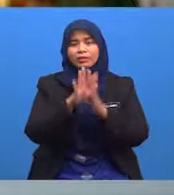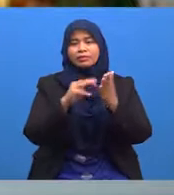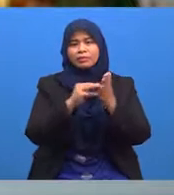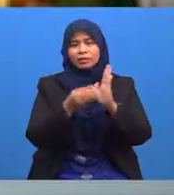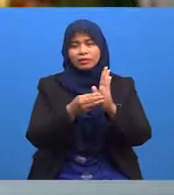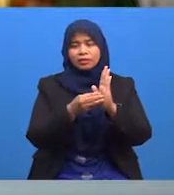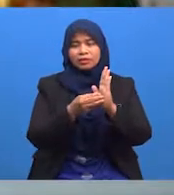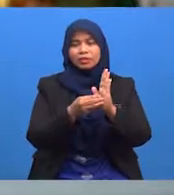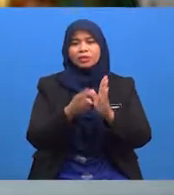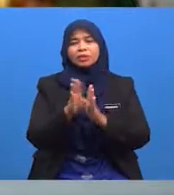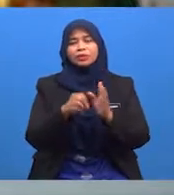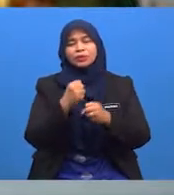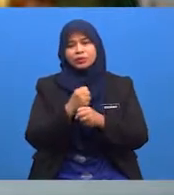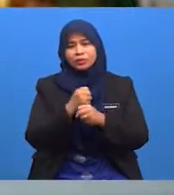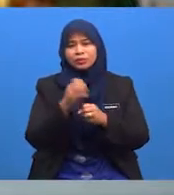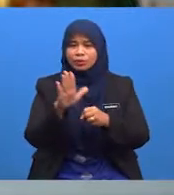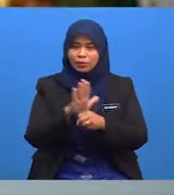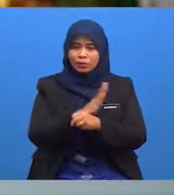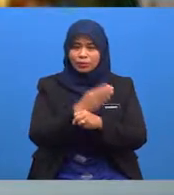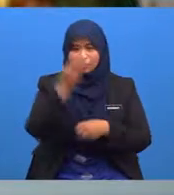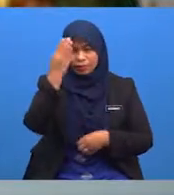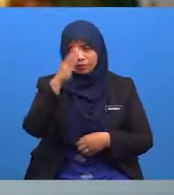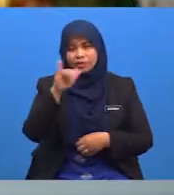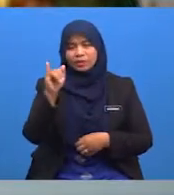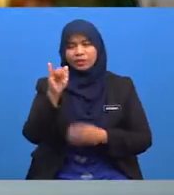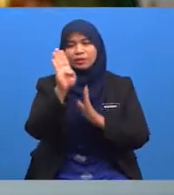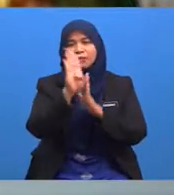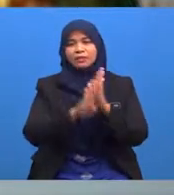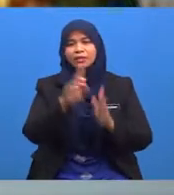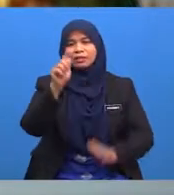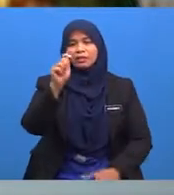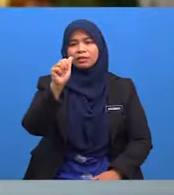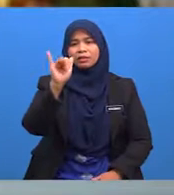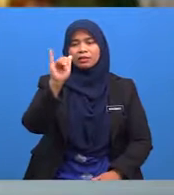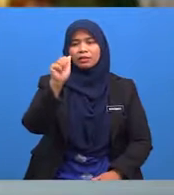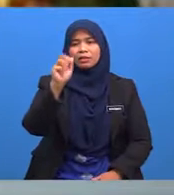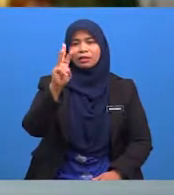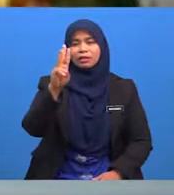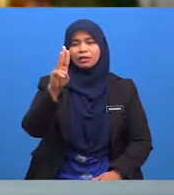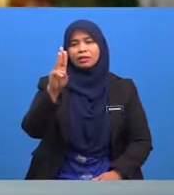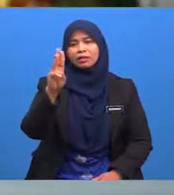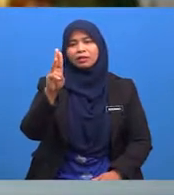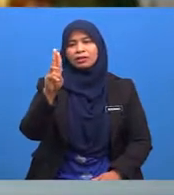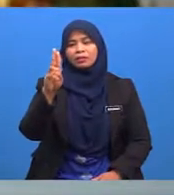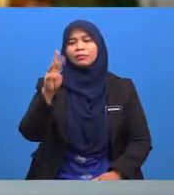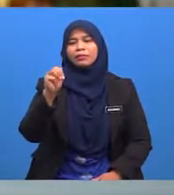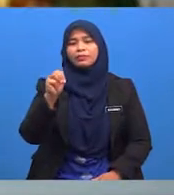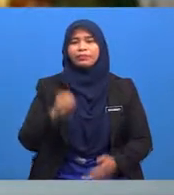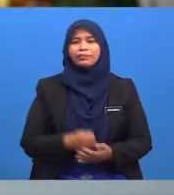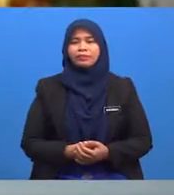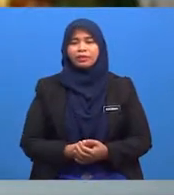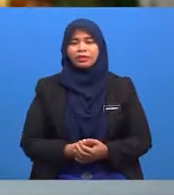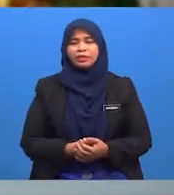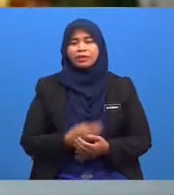bermaksud sesungguhnya cukup baginya bertayamum dan membalut luka dengan percikain. Kemudian,